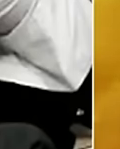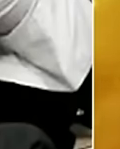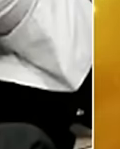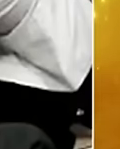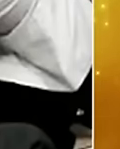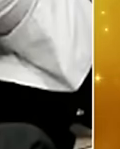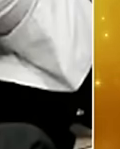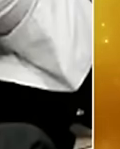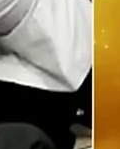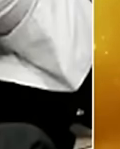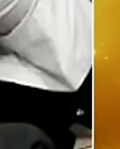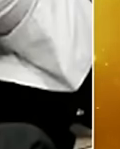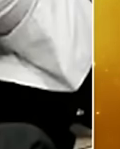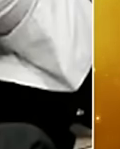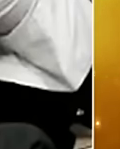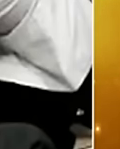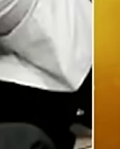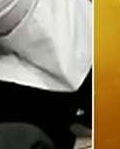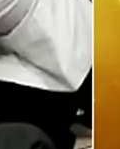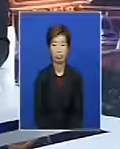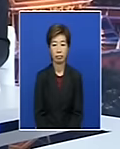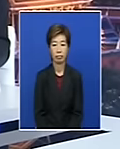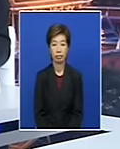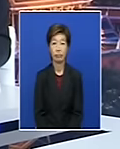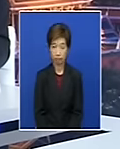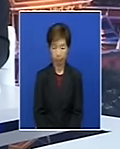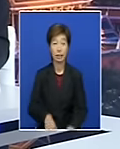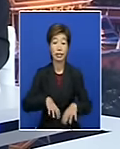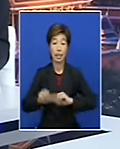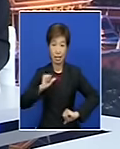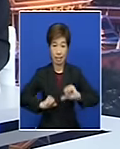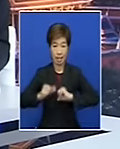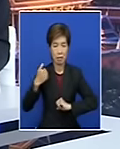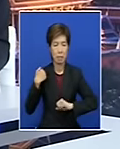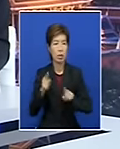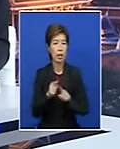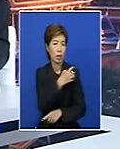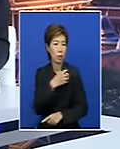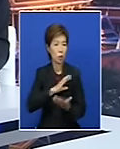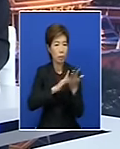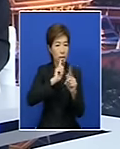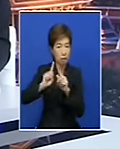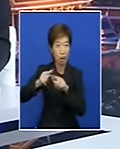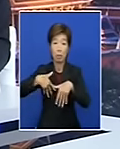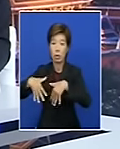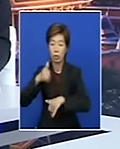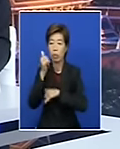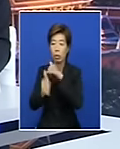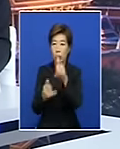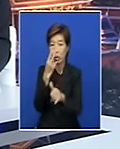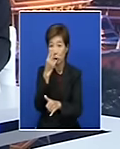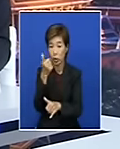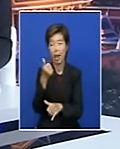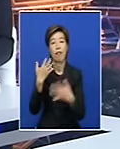คม2559นี้ตอนบ่าย 3:00 นที่โรงละครแห่งชาติครับให้ทูตประเทศต่างๆให้ประชาชนเข้าชมโดยที่